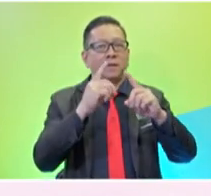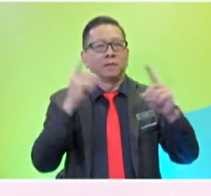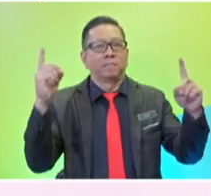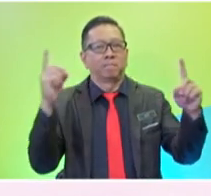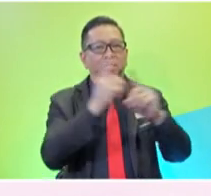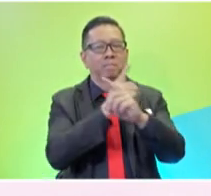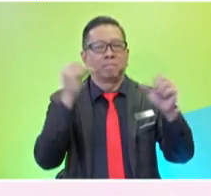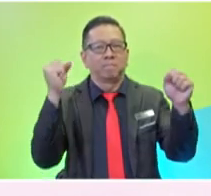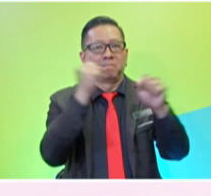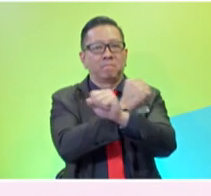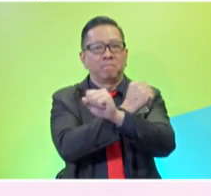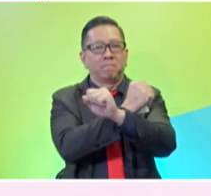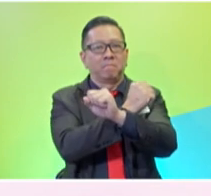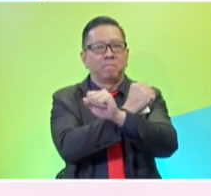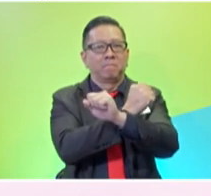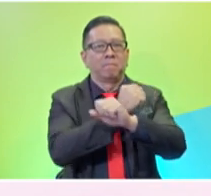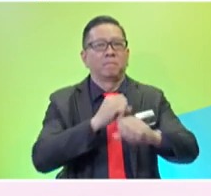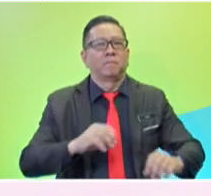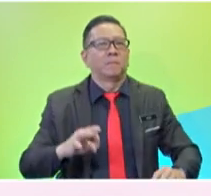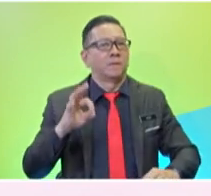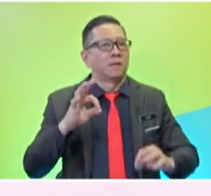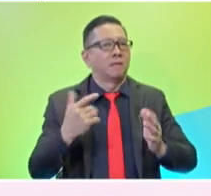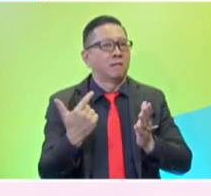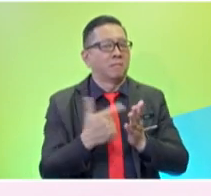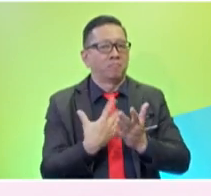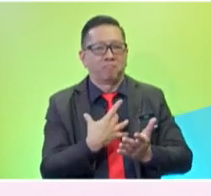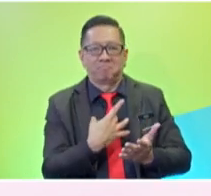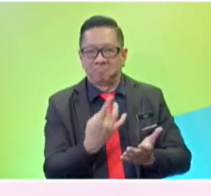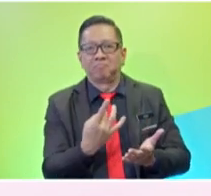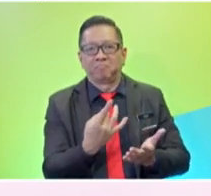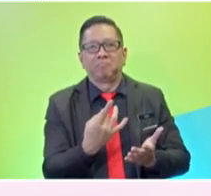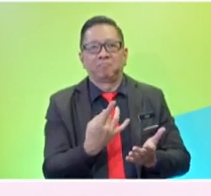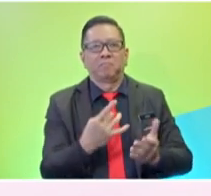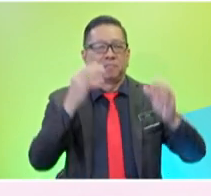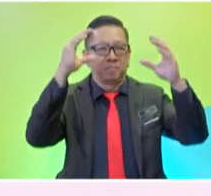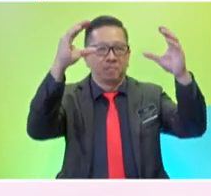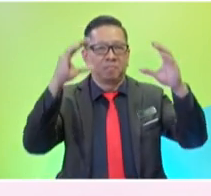dan saya sendiri pembira lagi lebih suka menggunakan kaidah pendalaman silangi